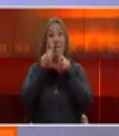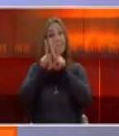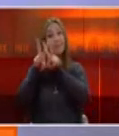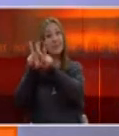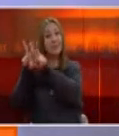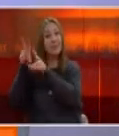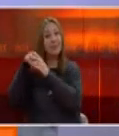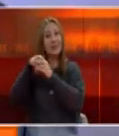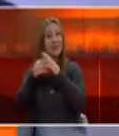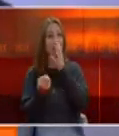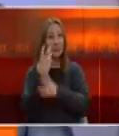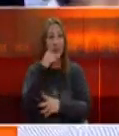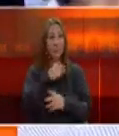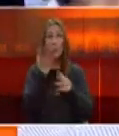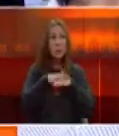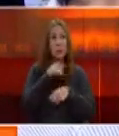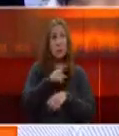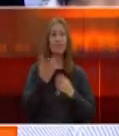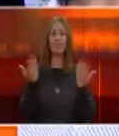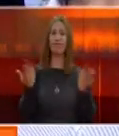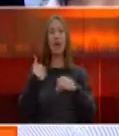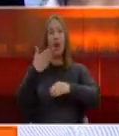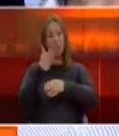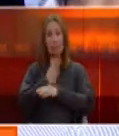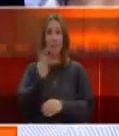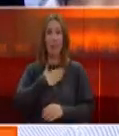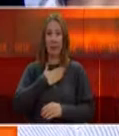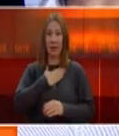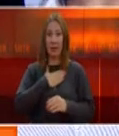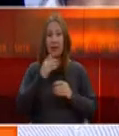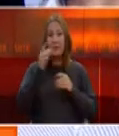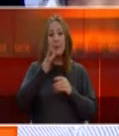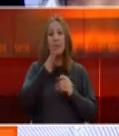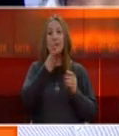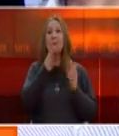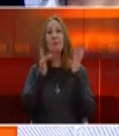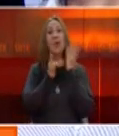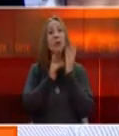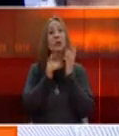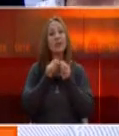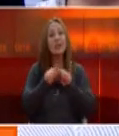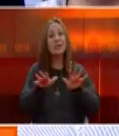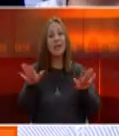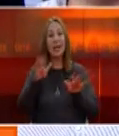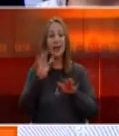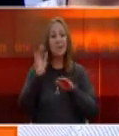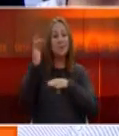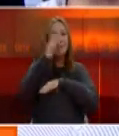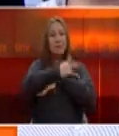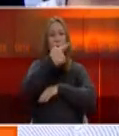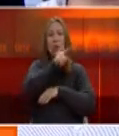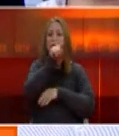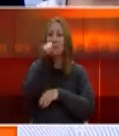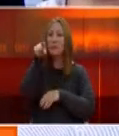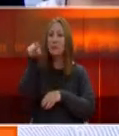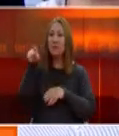ne yapıyorsunuz sizden dinleyelim. Aslında biz bilişim çağına çok uzak olan kırsal kesimle